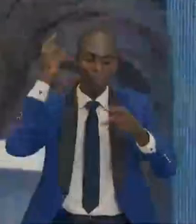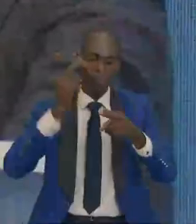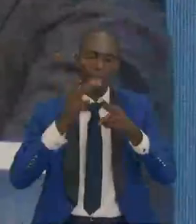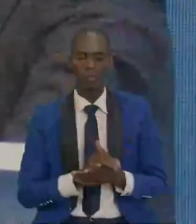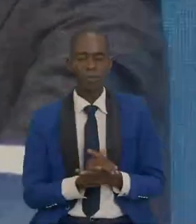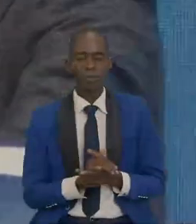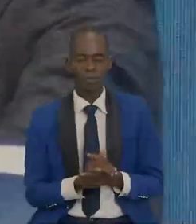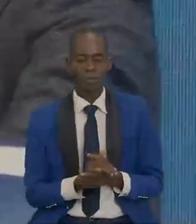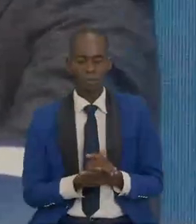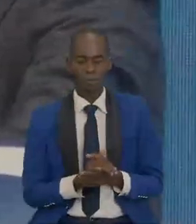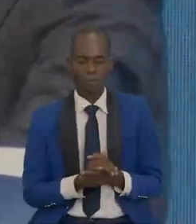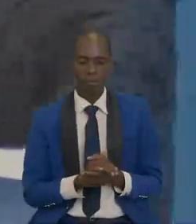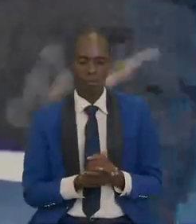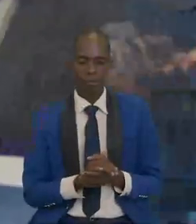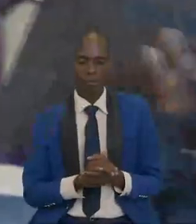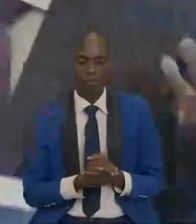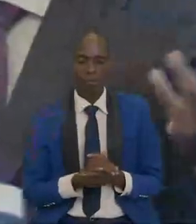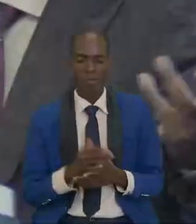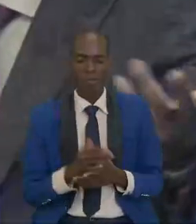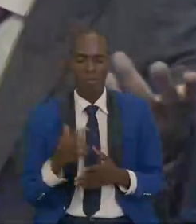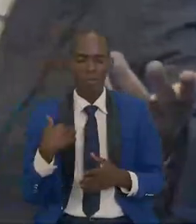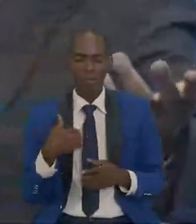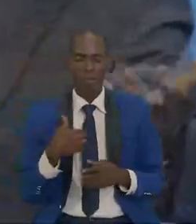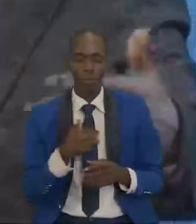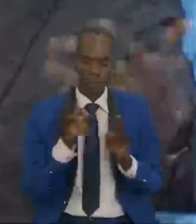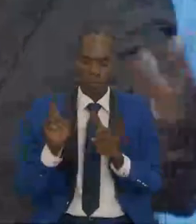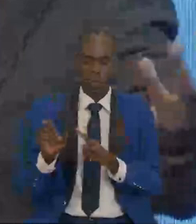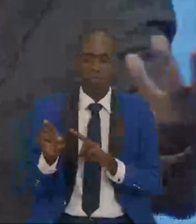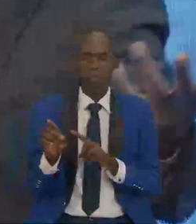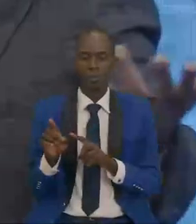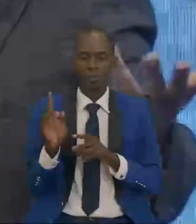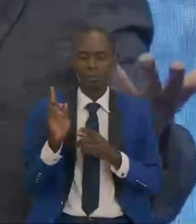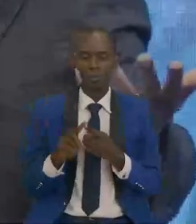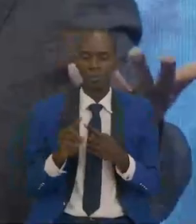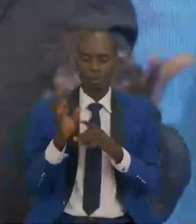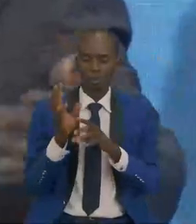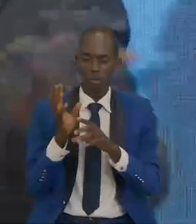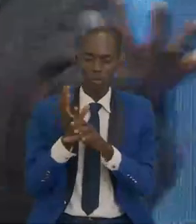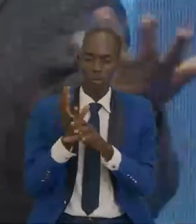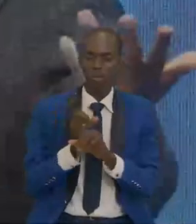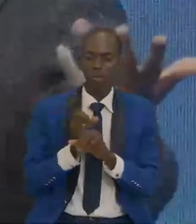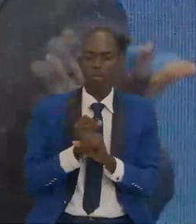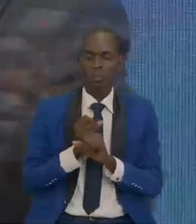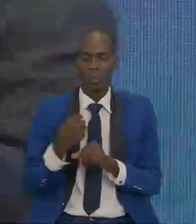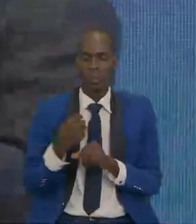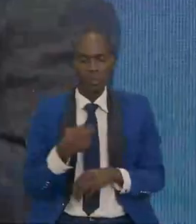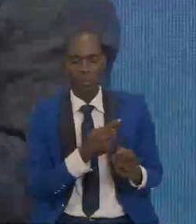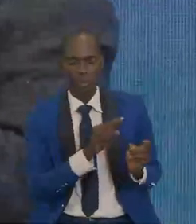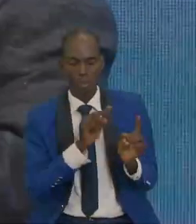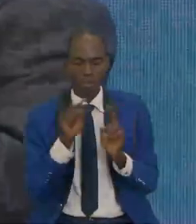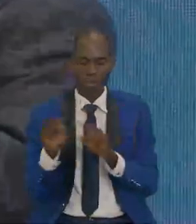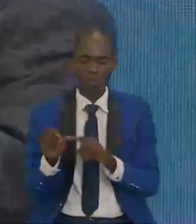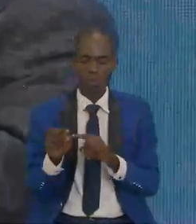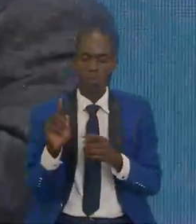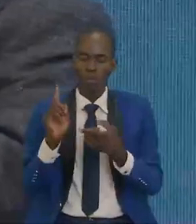Père, au nom de Jésus-Christ, nous sommes venus pour